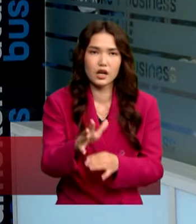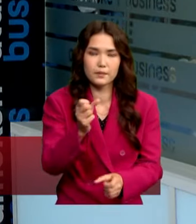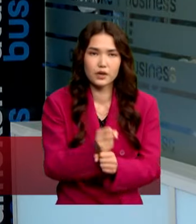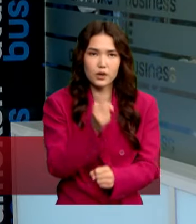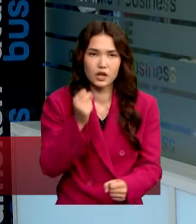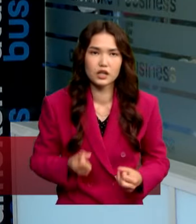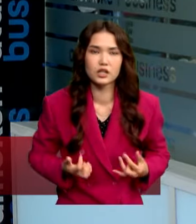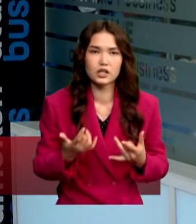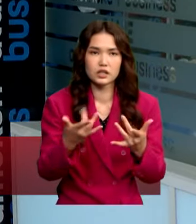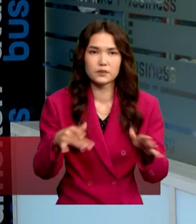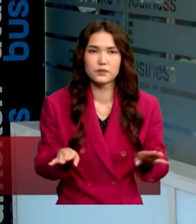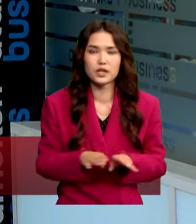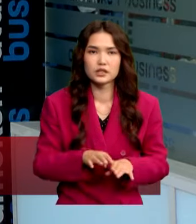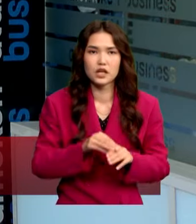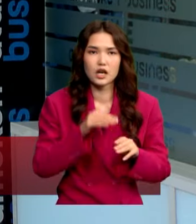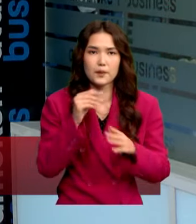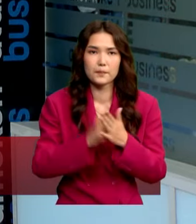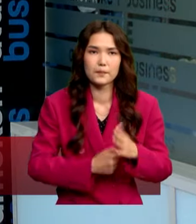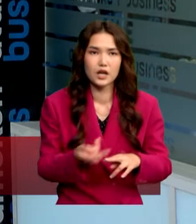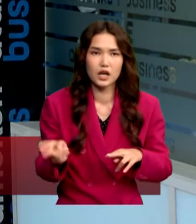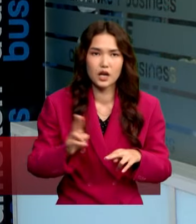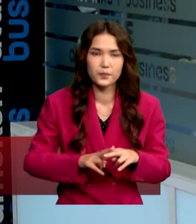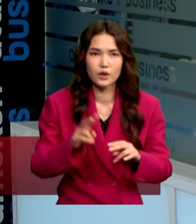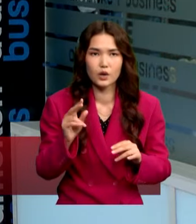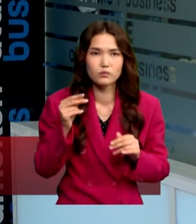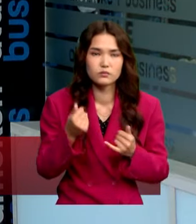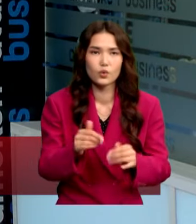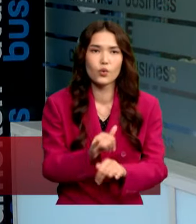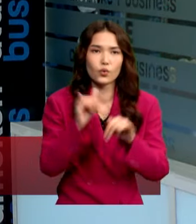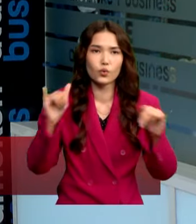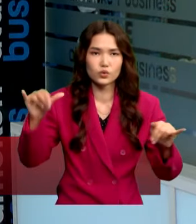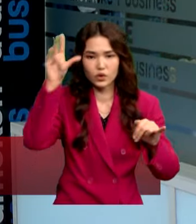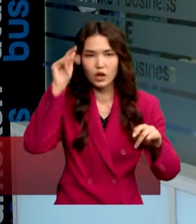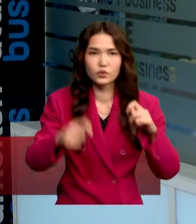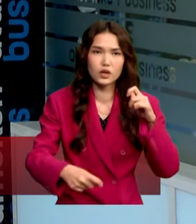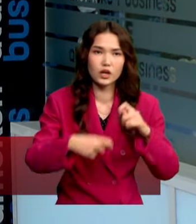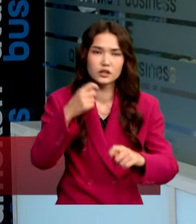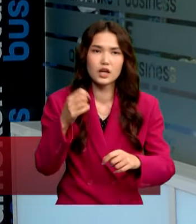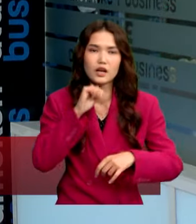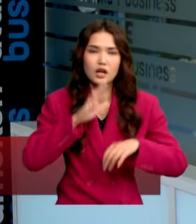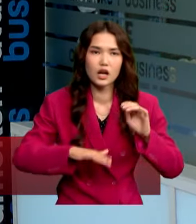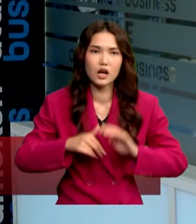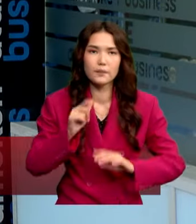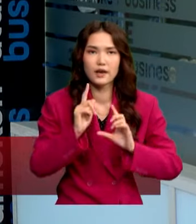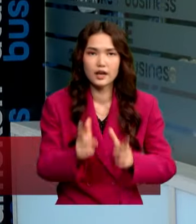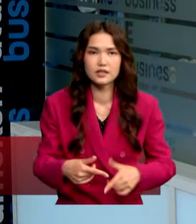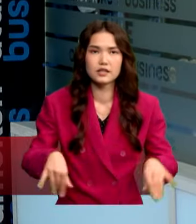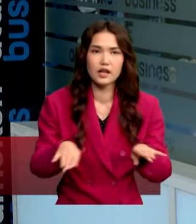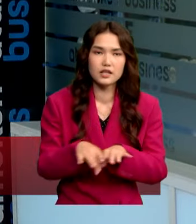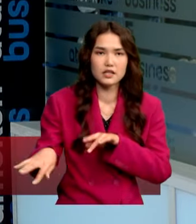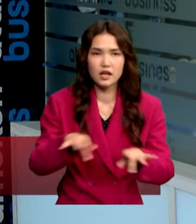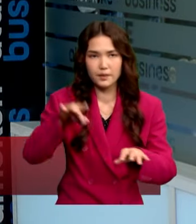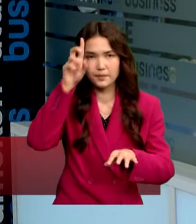ужесточить требования к такому транспорту. Причиной этому послужило увеличение количества нарушений. Экспертное сообщество согласно с такими